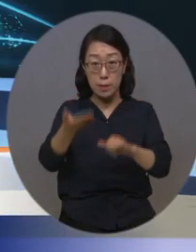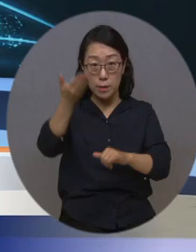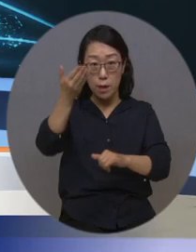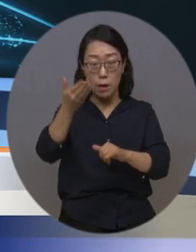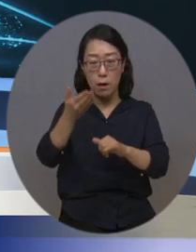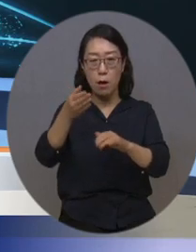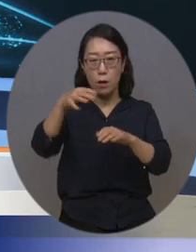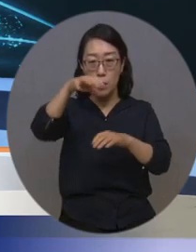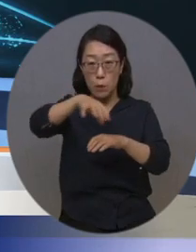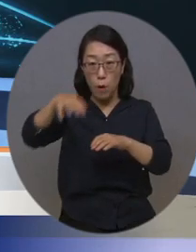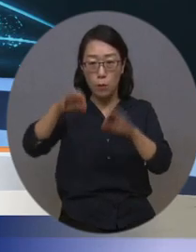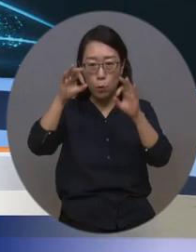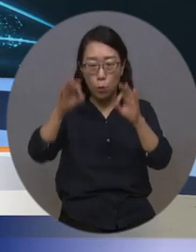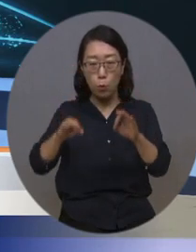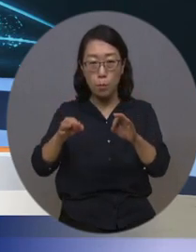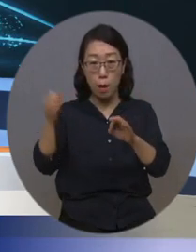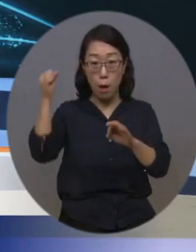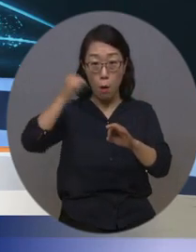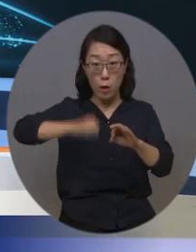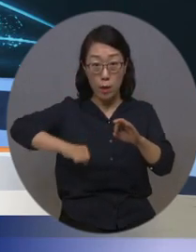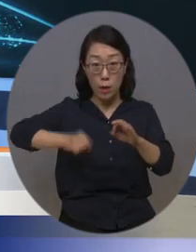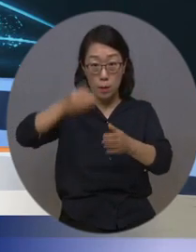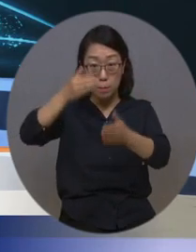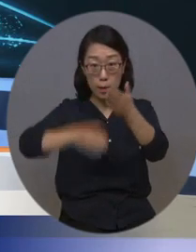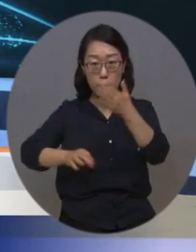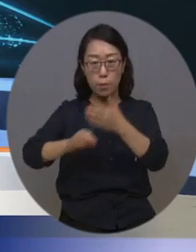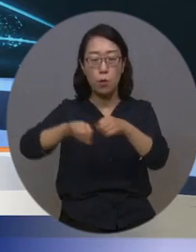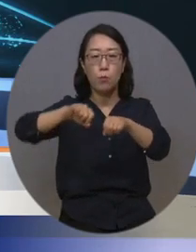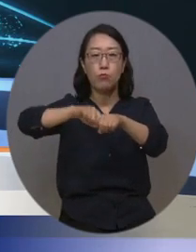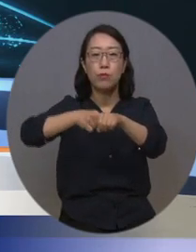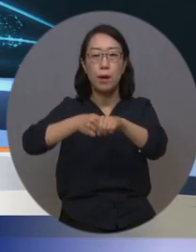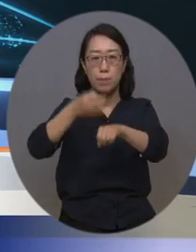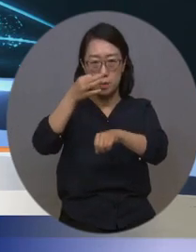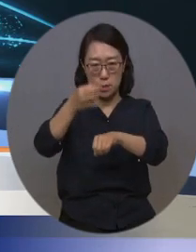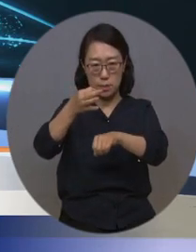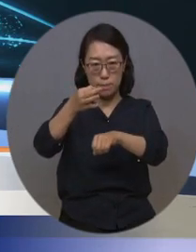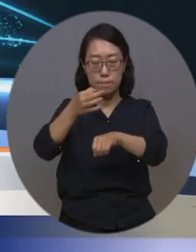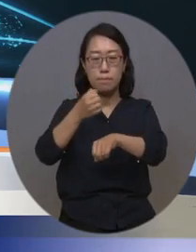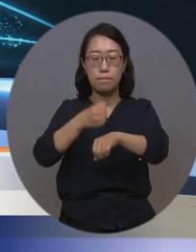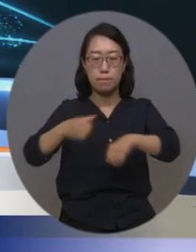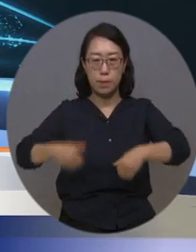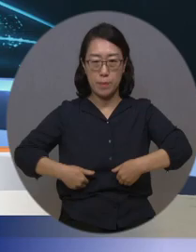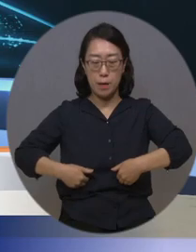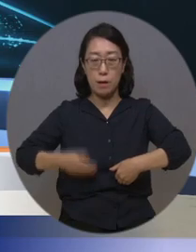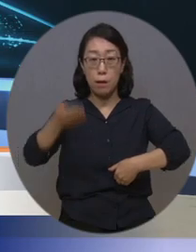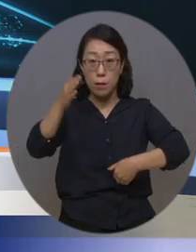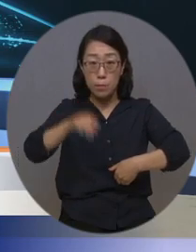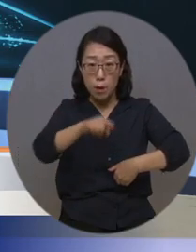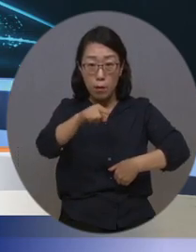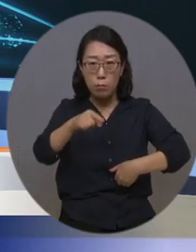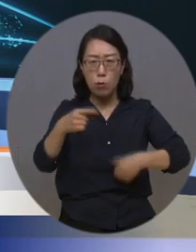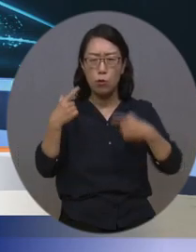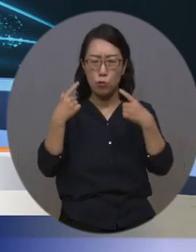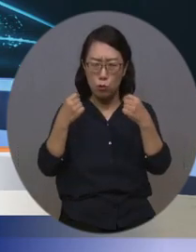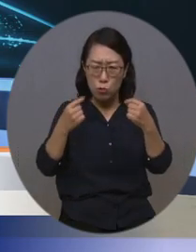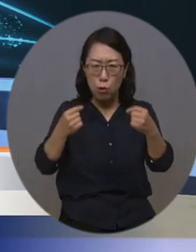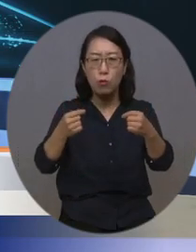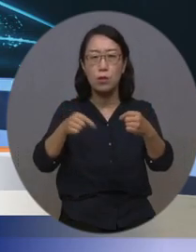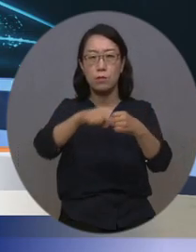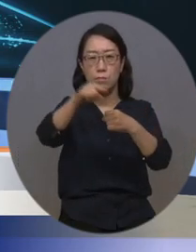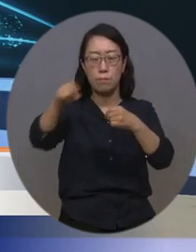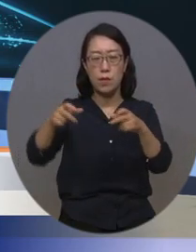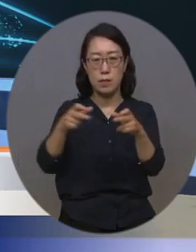이를 준수하지 않을 경우 고용 부담금을 부과하도록 되어 있습니다 그럼에도 불구하고 여전히 많은 기관들이